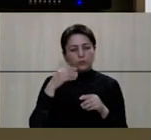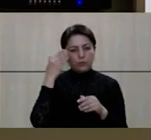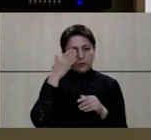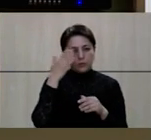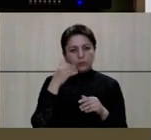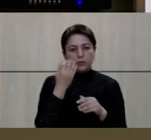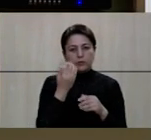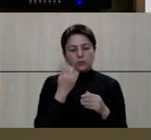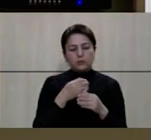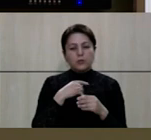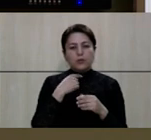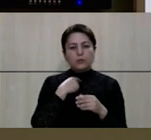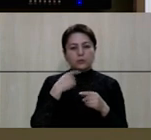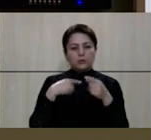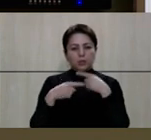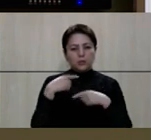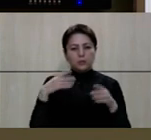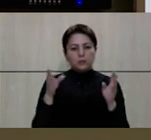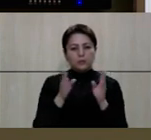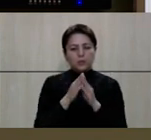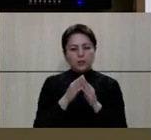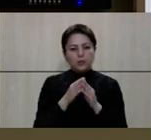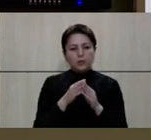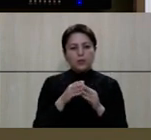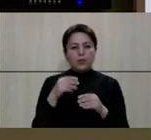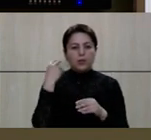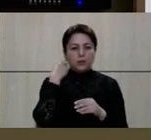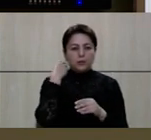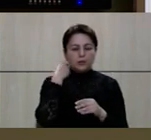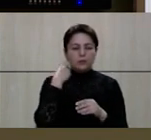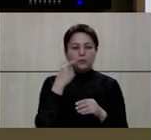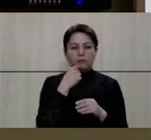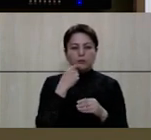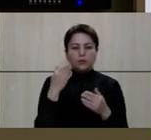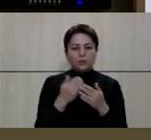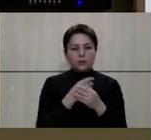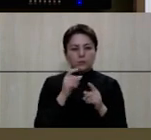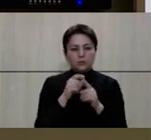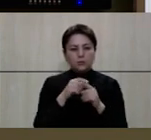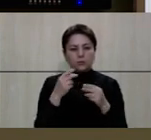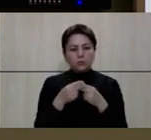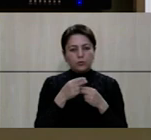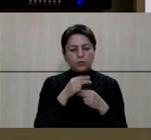videorolikda siz tovushning qaytishi bilan bir qatorda ingliz tilidagi yangi so'zlarni ham o'rganib oldingiz.